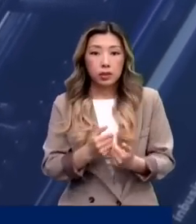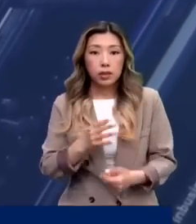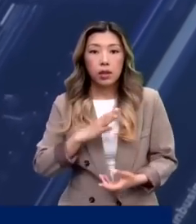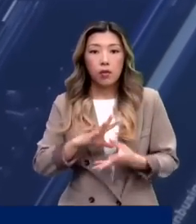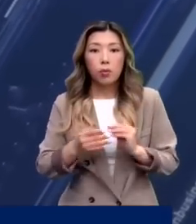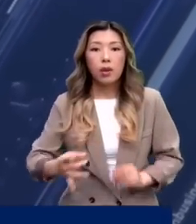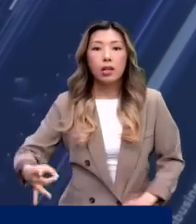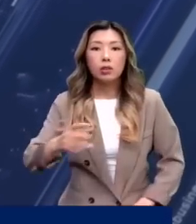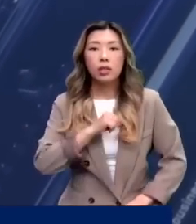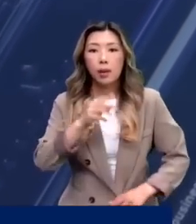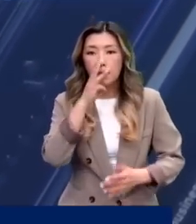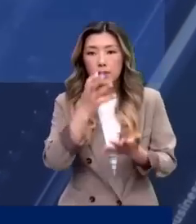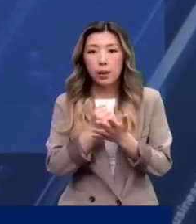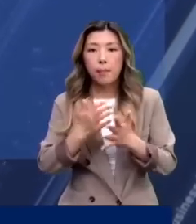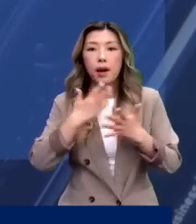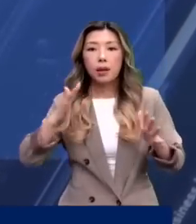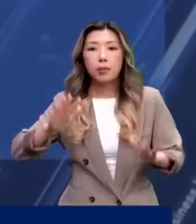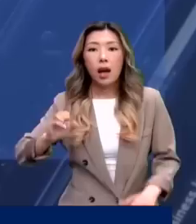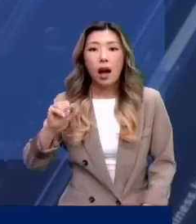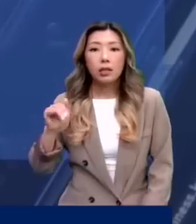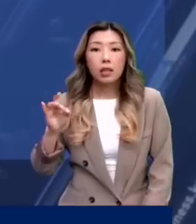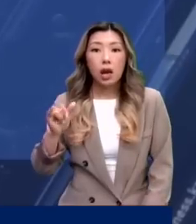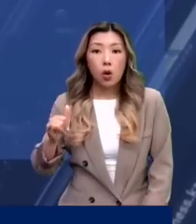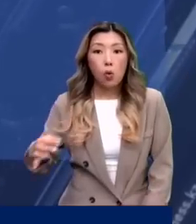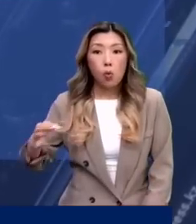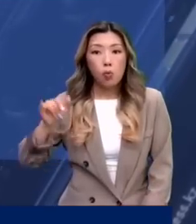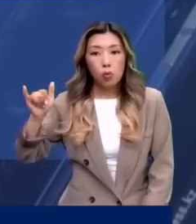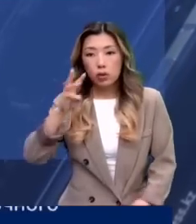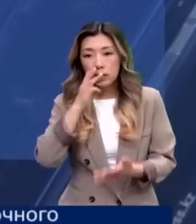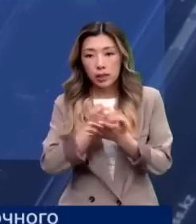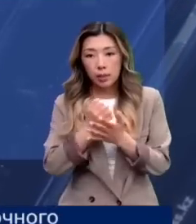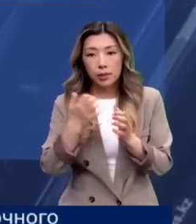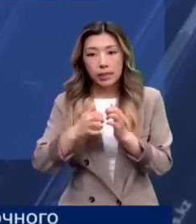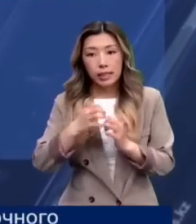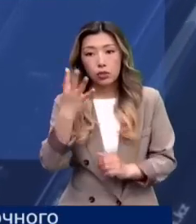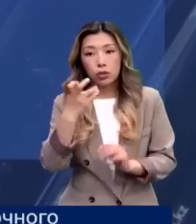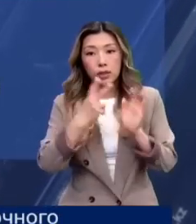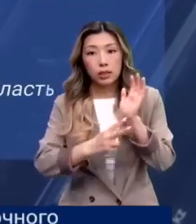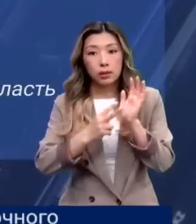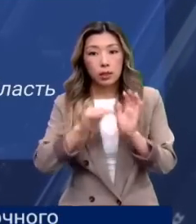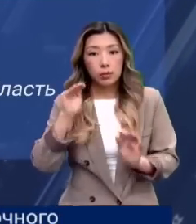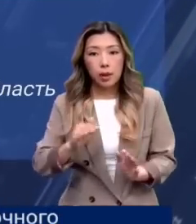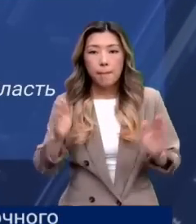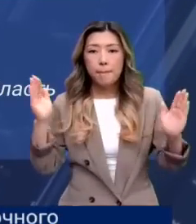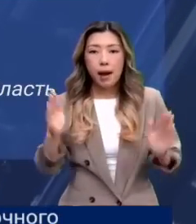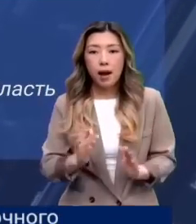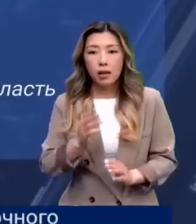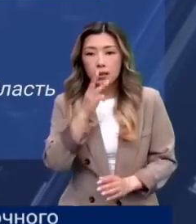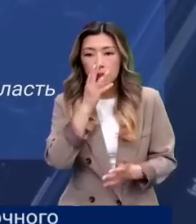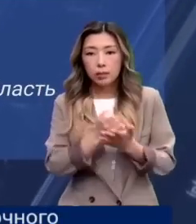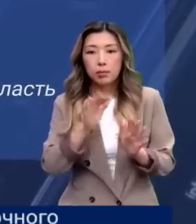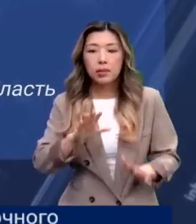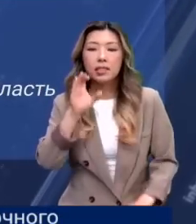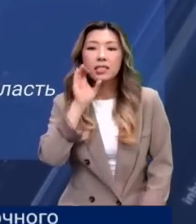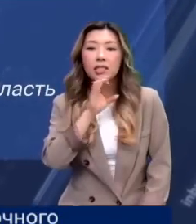регионов самая большая заработная плата сохраняется в Атырауской области, около 470 тысяч тенге. Меньше всего получают жители Северо-Казахстанской